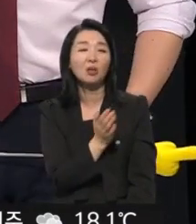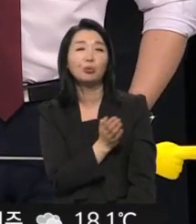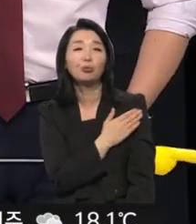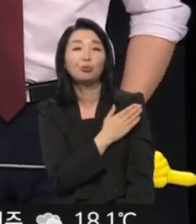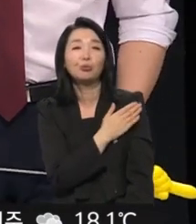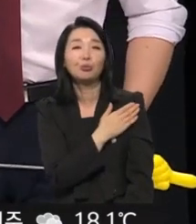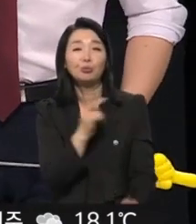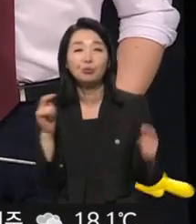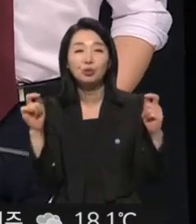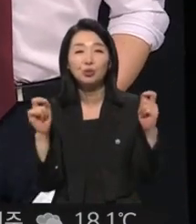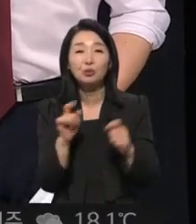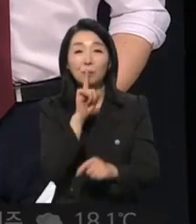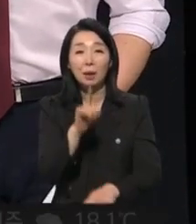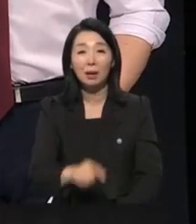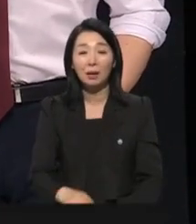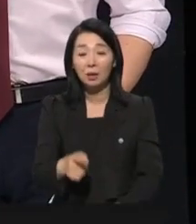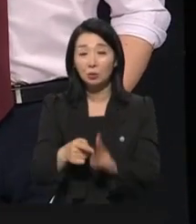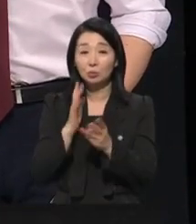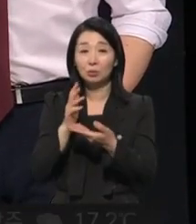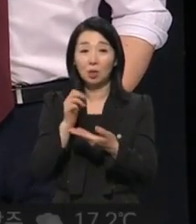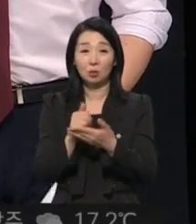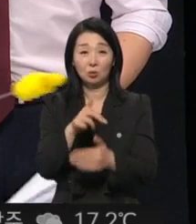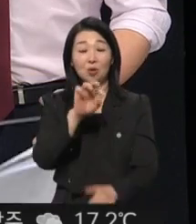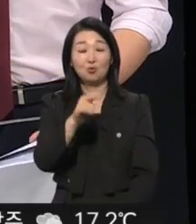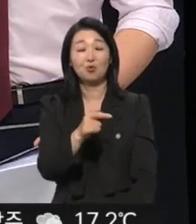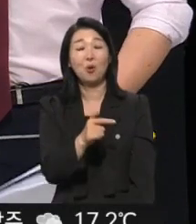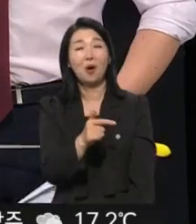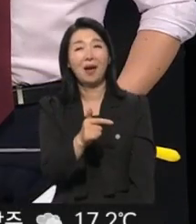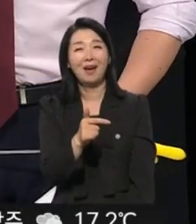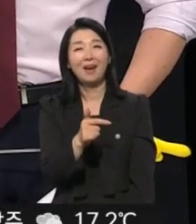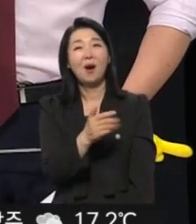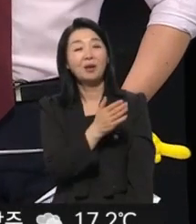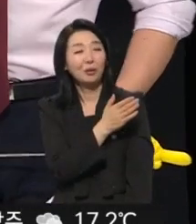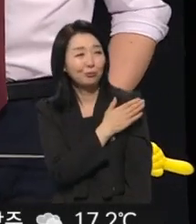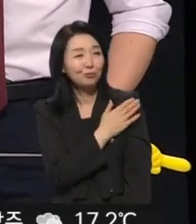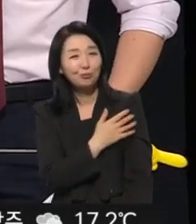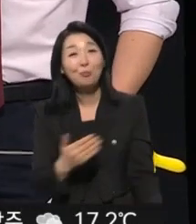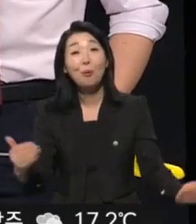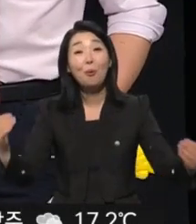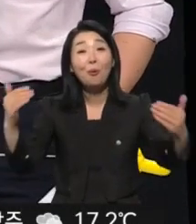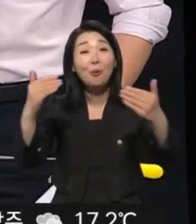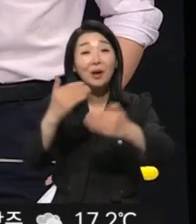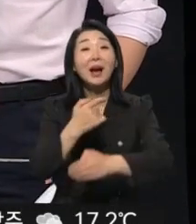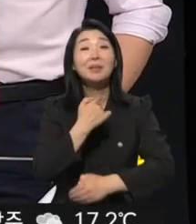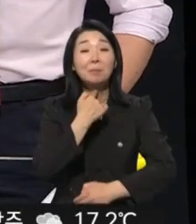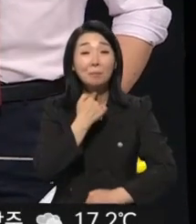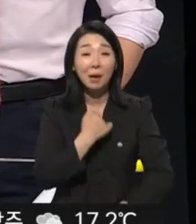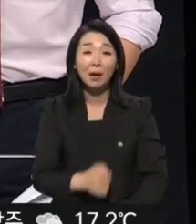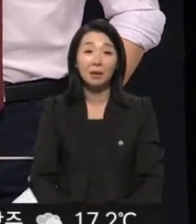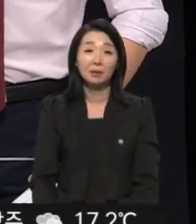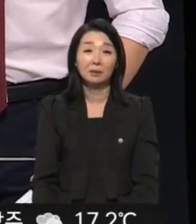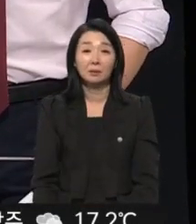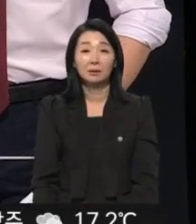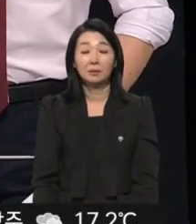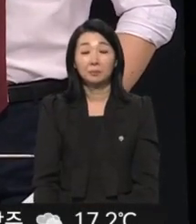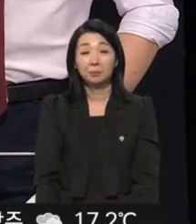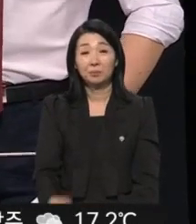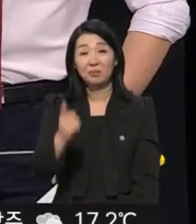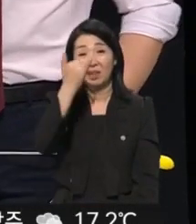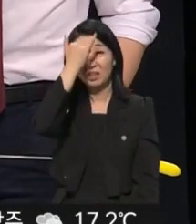툭툭의 줄임말인데요. 윤 대통령이 주호영 원내대표의 어깨를 두드리고 포옹까지 한 것으로 전해졌죠. 격식을